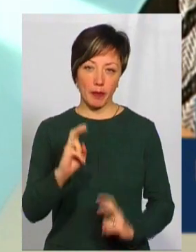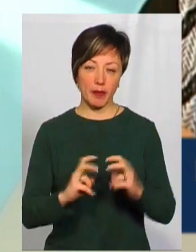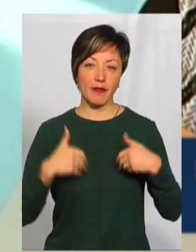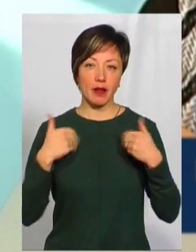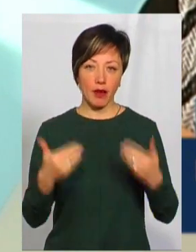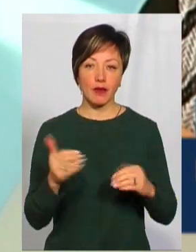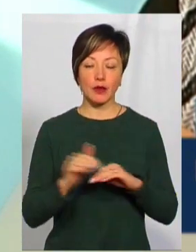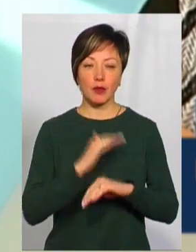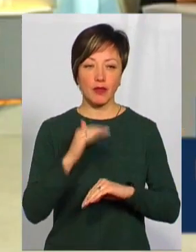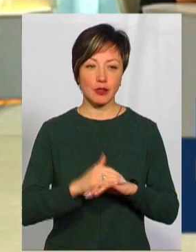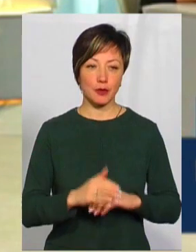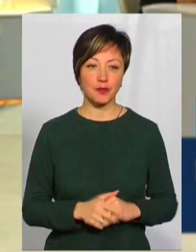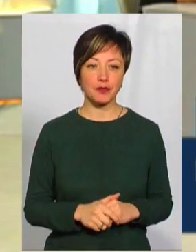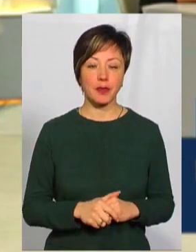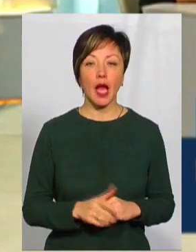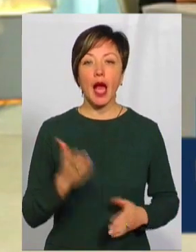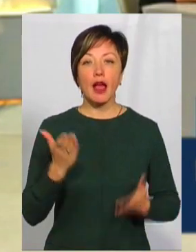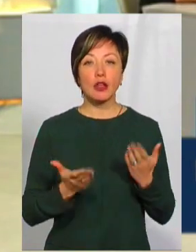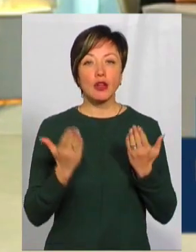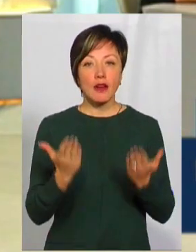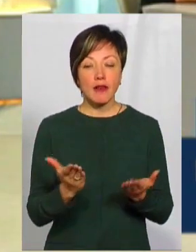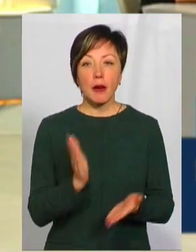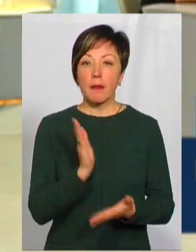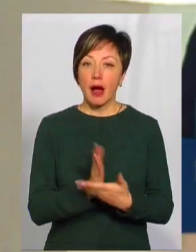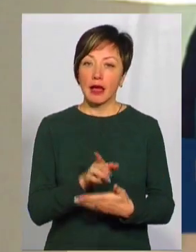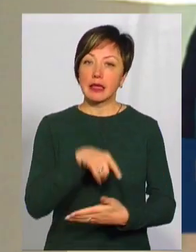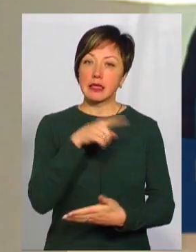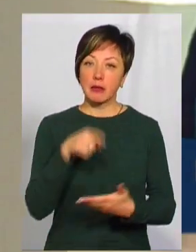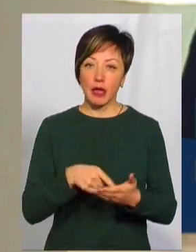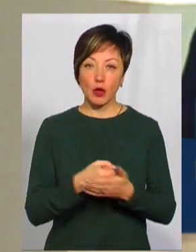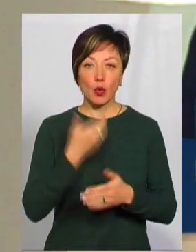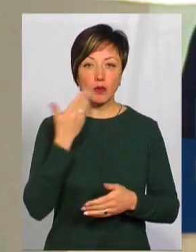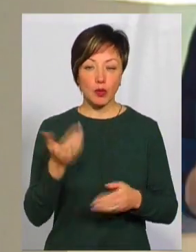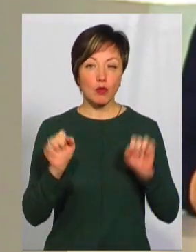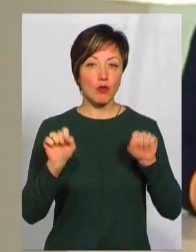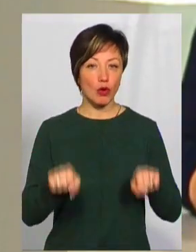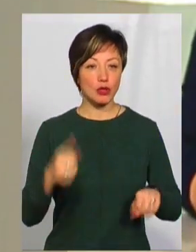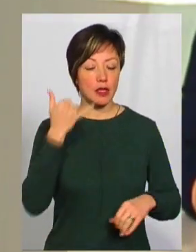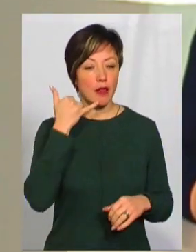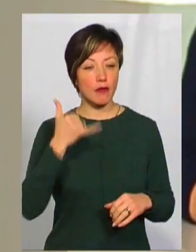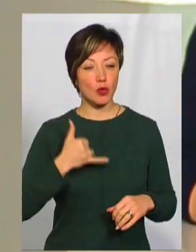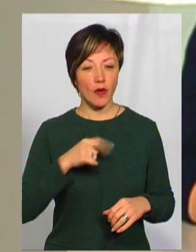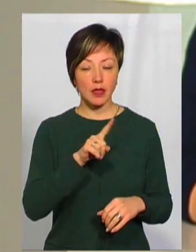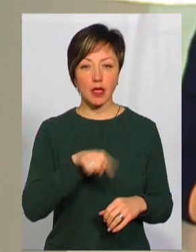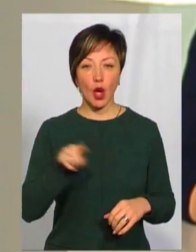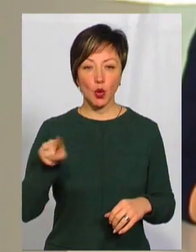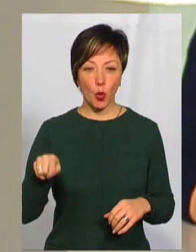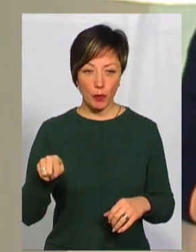Доброго вечора. Якщо ви маєте запитання до спікерів, можете телефонувати за